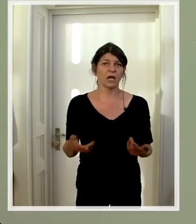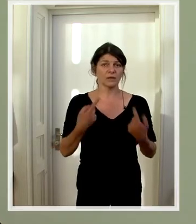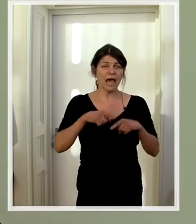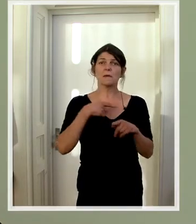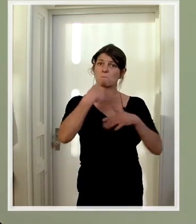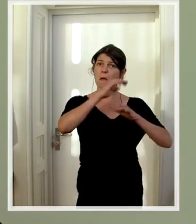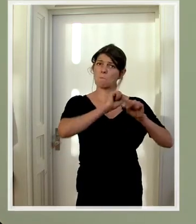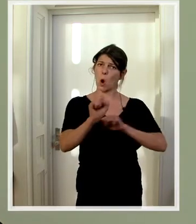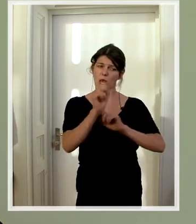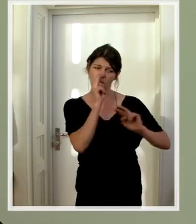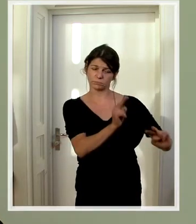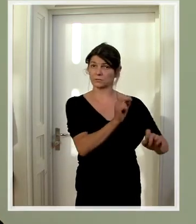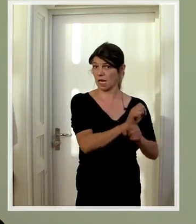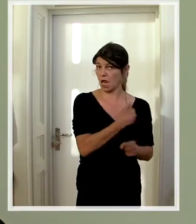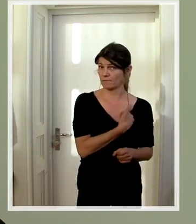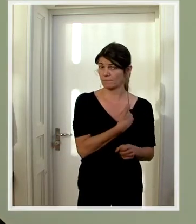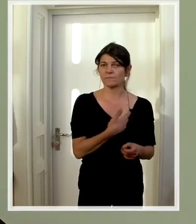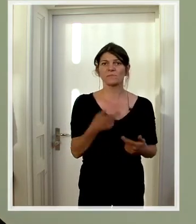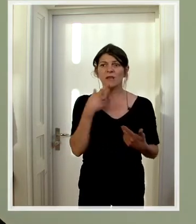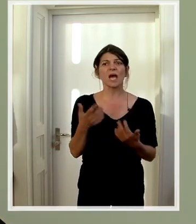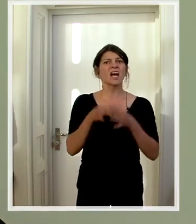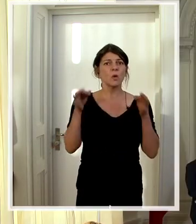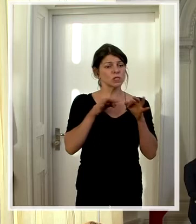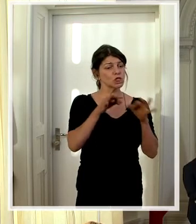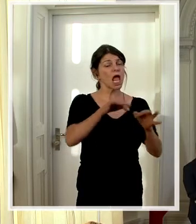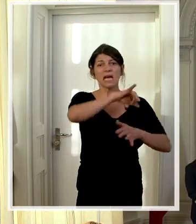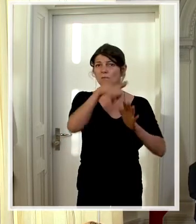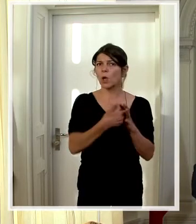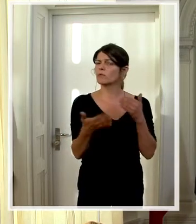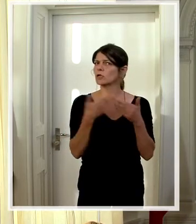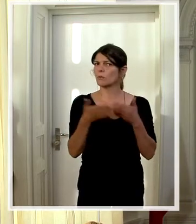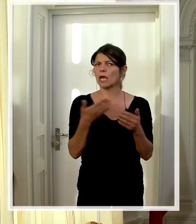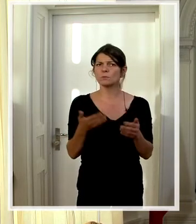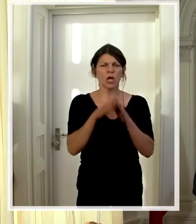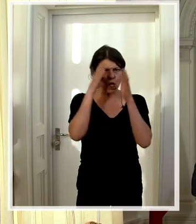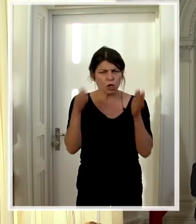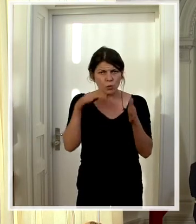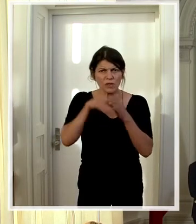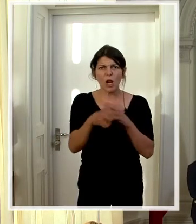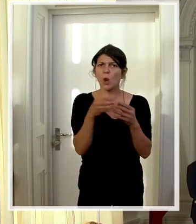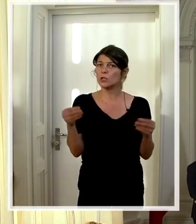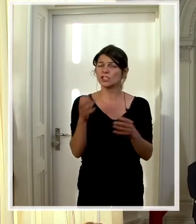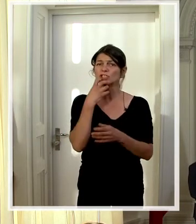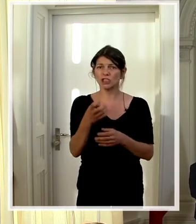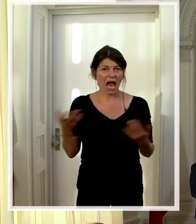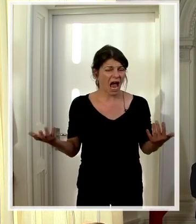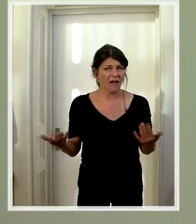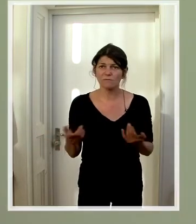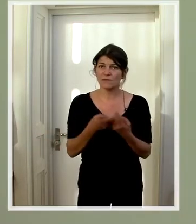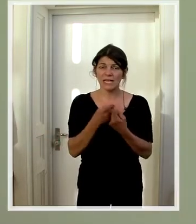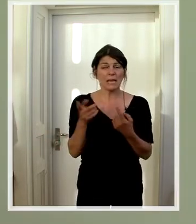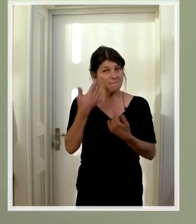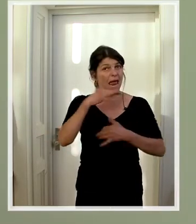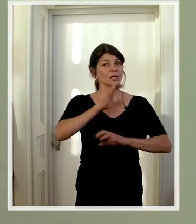andere Möglichkeiten Platz. Das heißt, grosses Strassenprojekt, wie, ich sage jetzt mal, eine Tunnellösung zu schaffen, vom Hiltikreisli-Zentrum, mit den